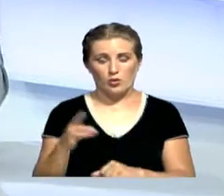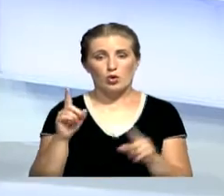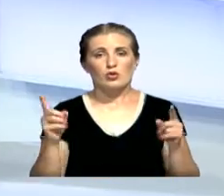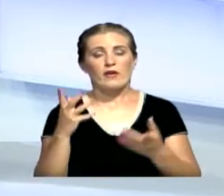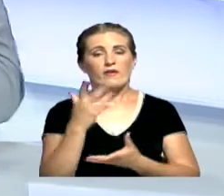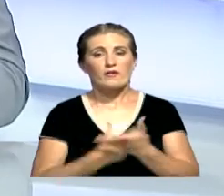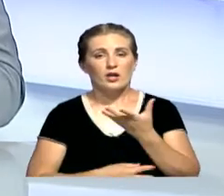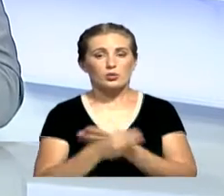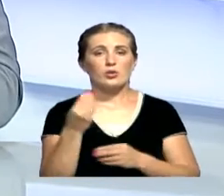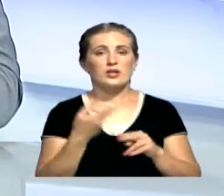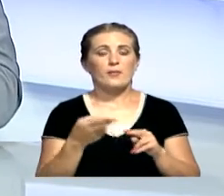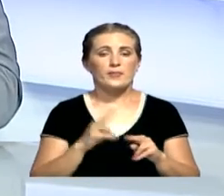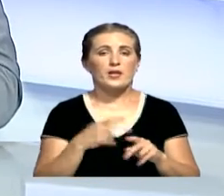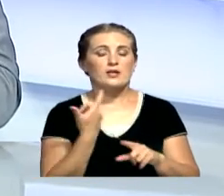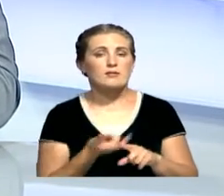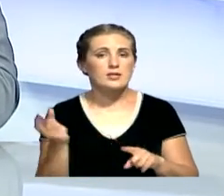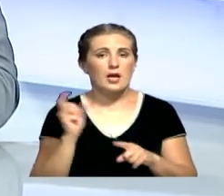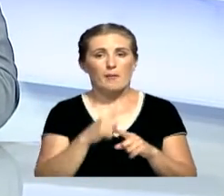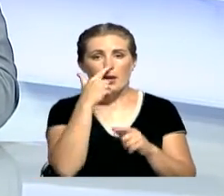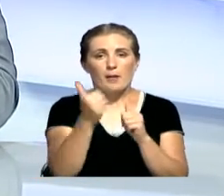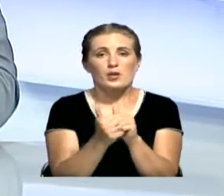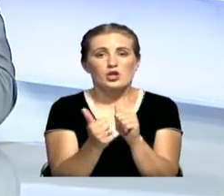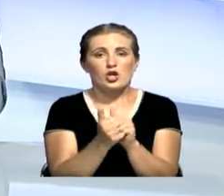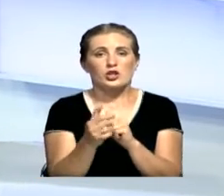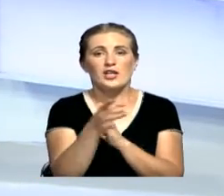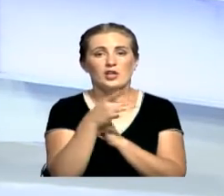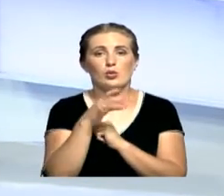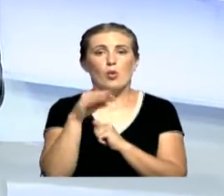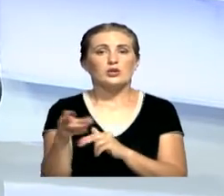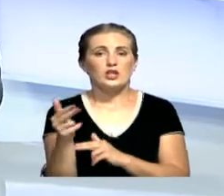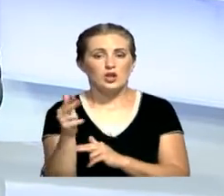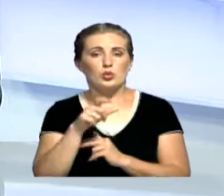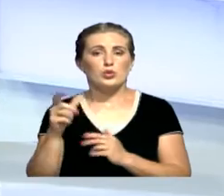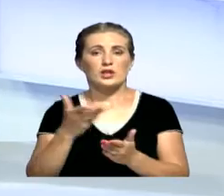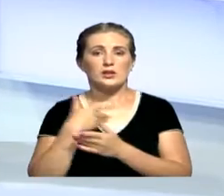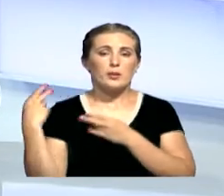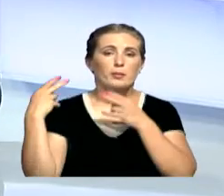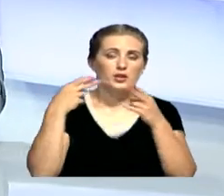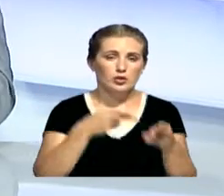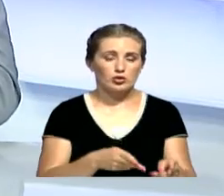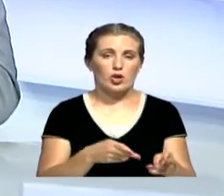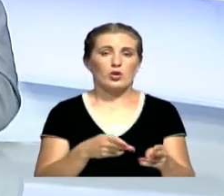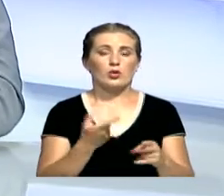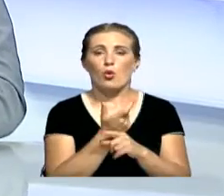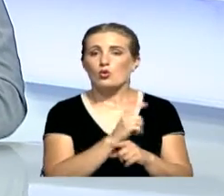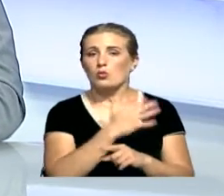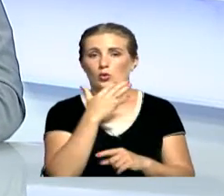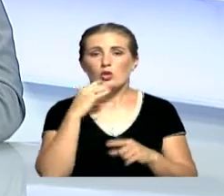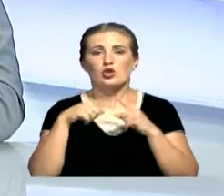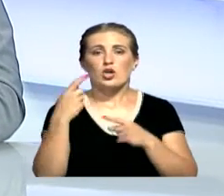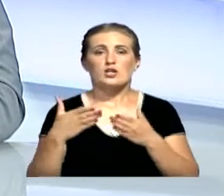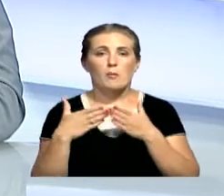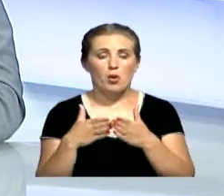это самый ближайший регион от керчи до люди к нам при приезжают очень много через паромную переправу